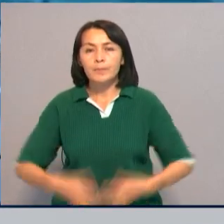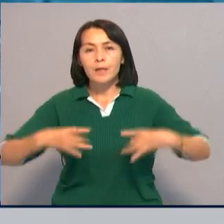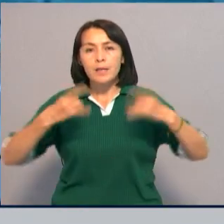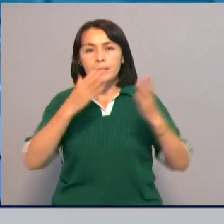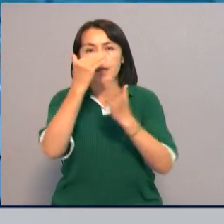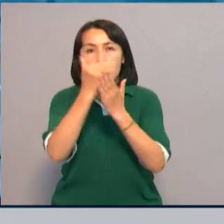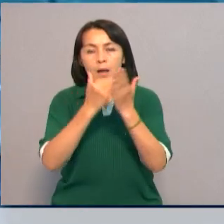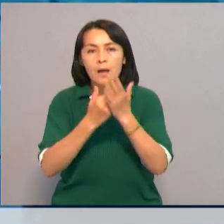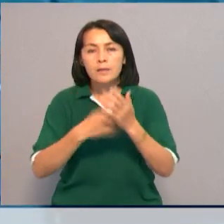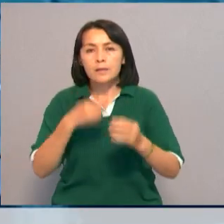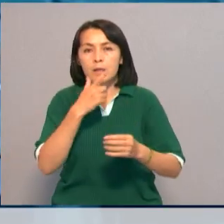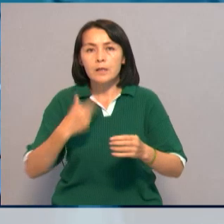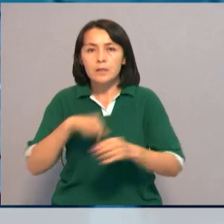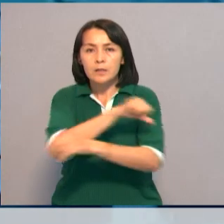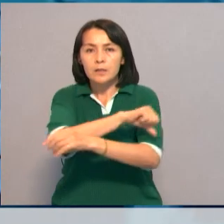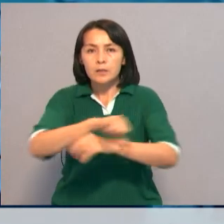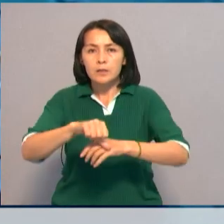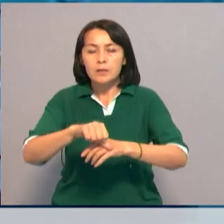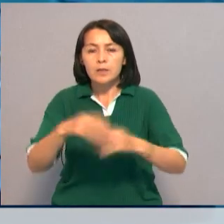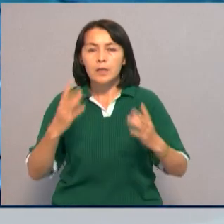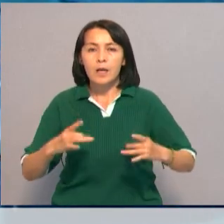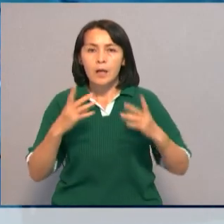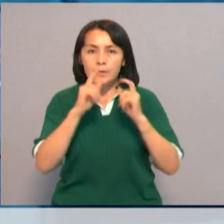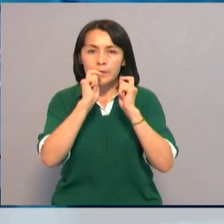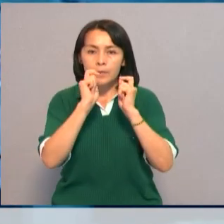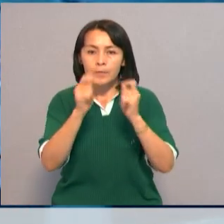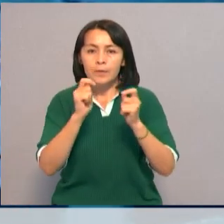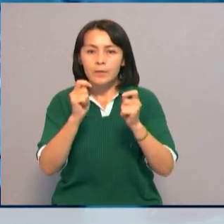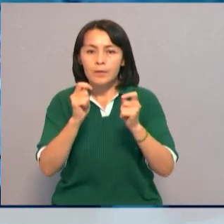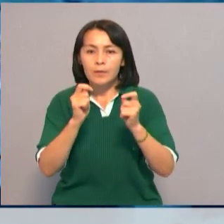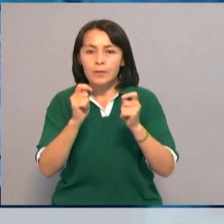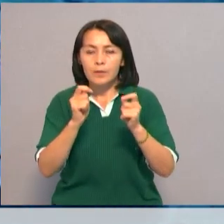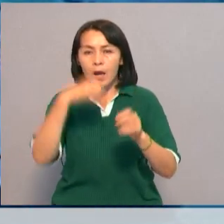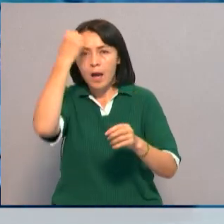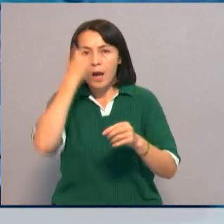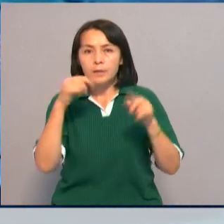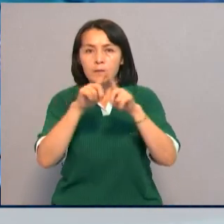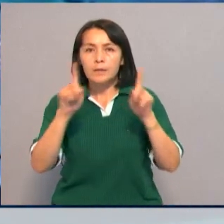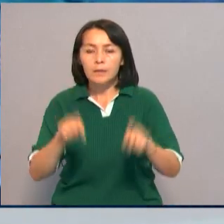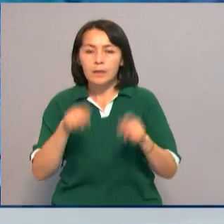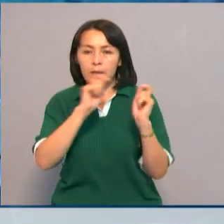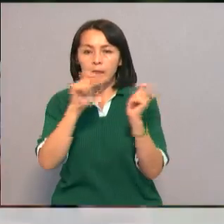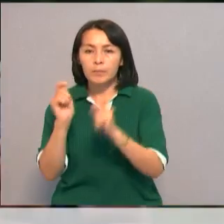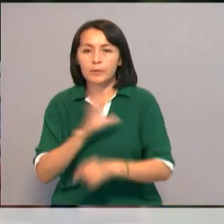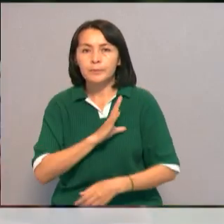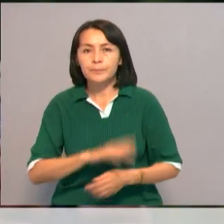Концерттік бағдарлама аясында шекарашылар арнайы марапаттармен алғыс хаттарға ие болды.